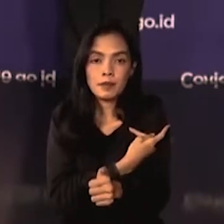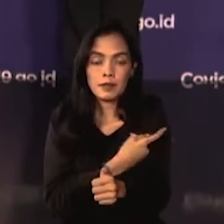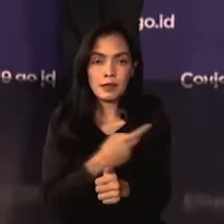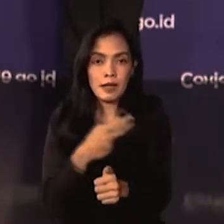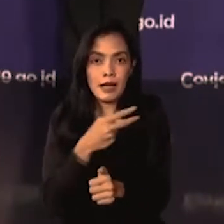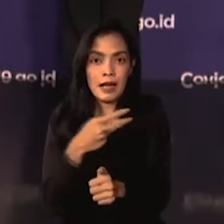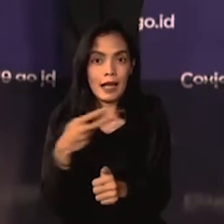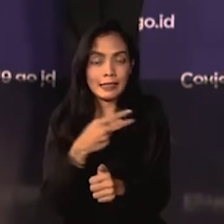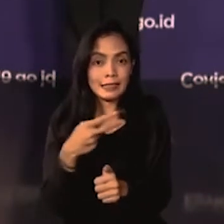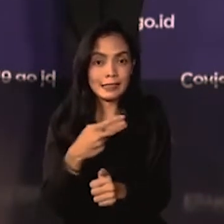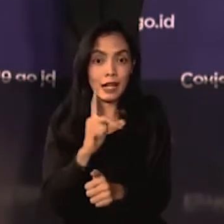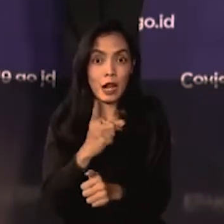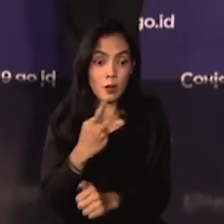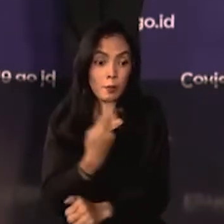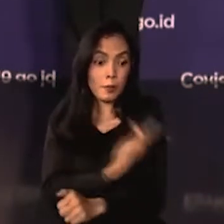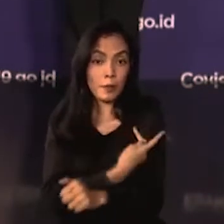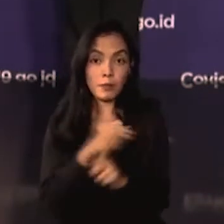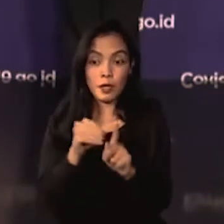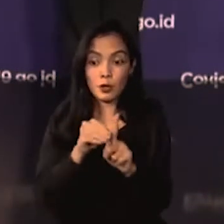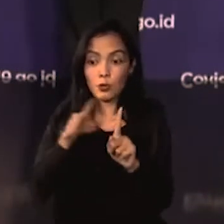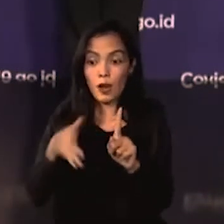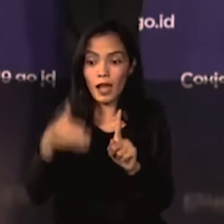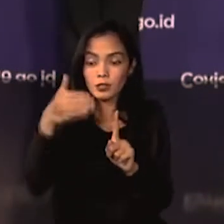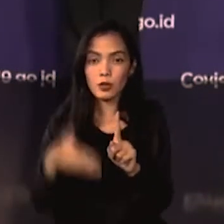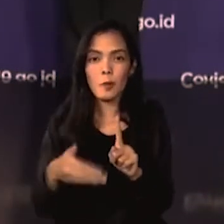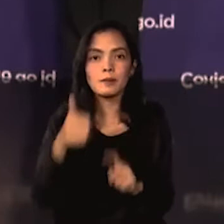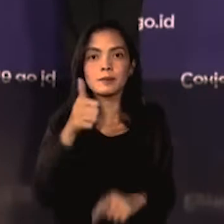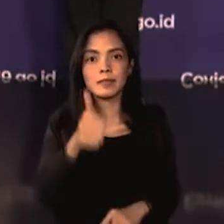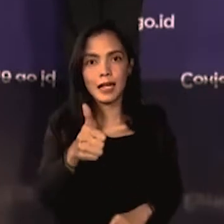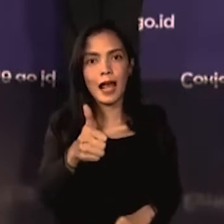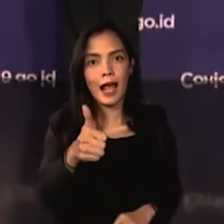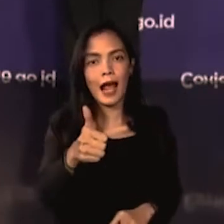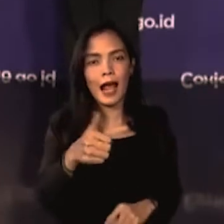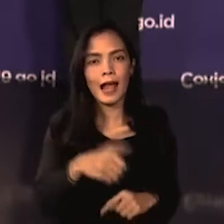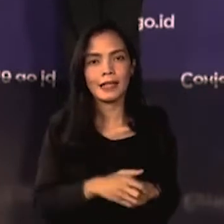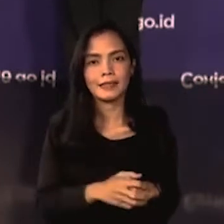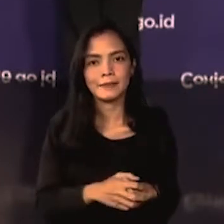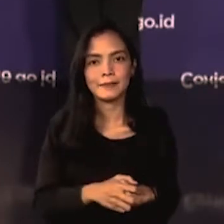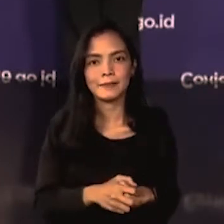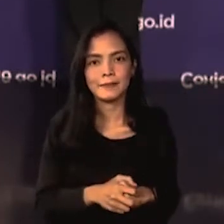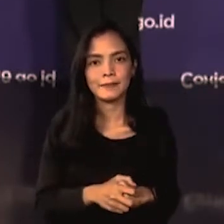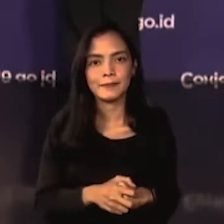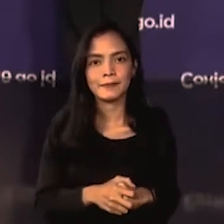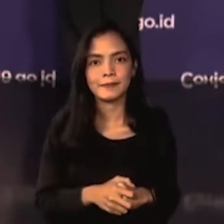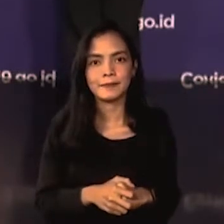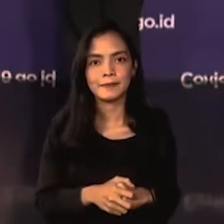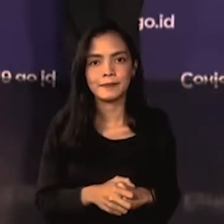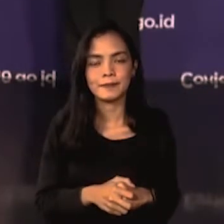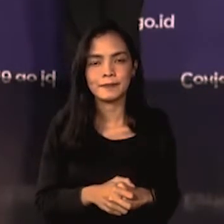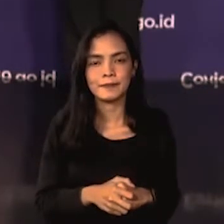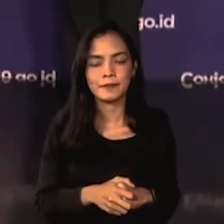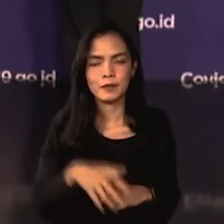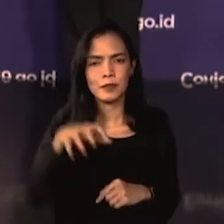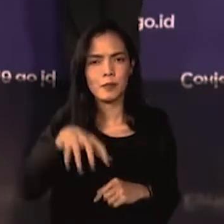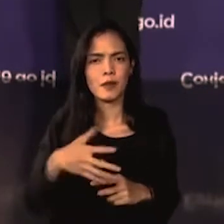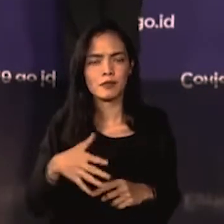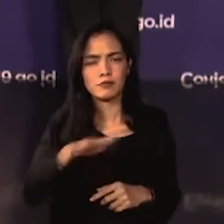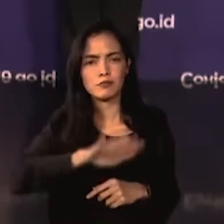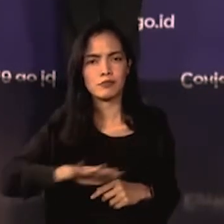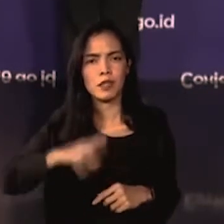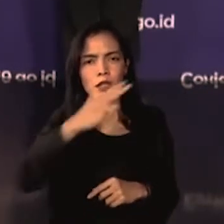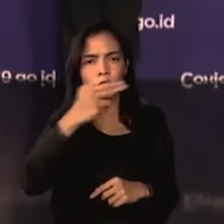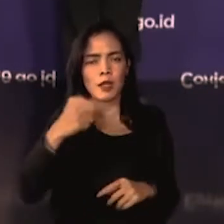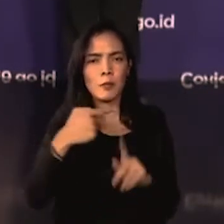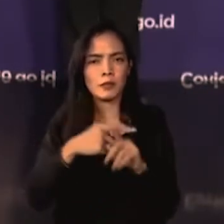Dengan ini kita memutus rantai penyebaran COVID-19 di tanah air dan di dunia